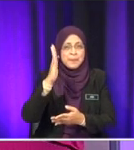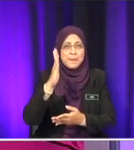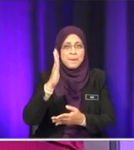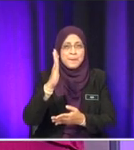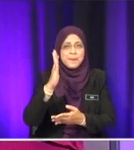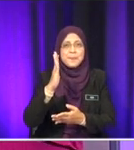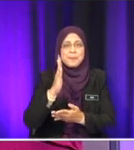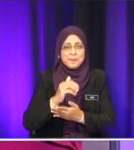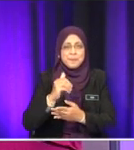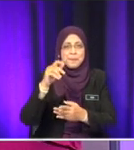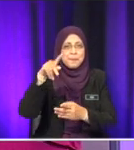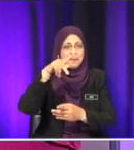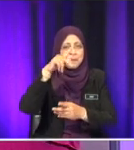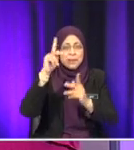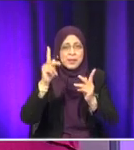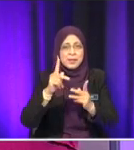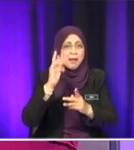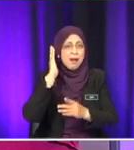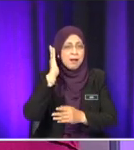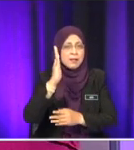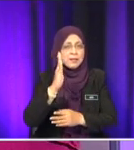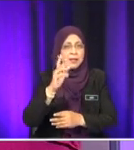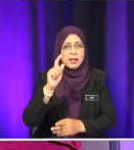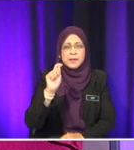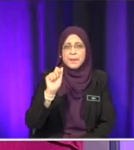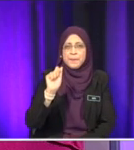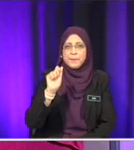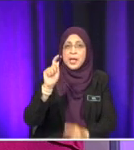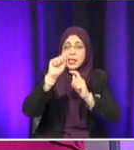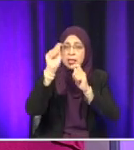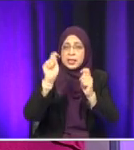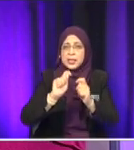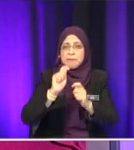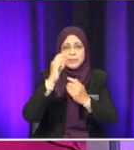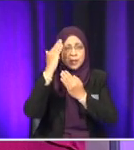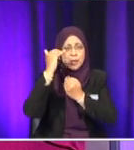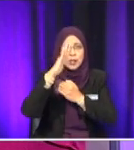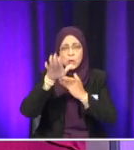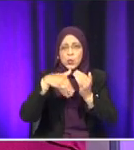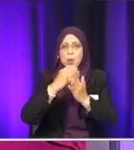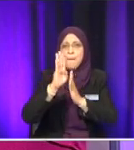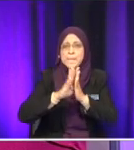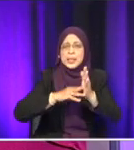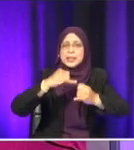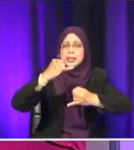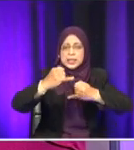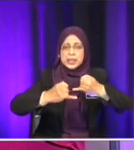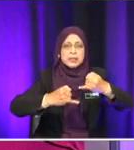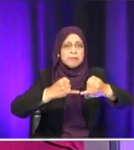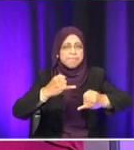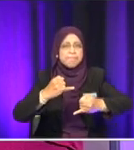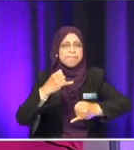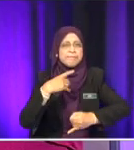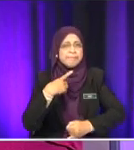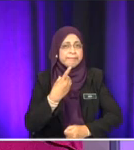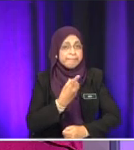ditaksir pada masa akan datang semoga kejayaan milik kamu dan kita hendaklah